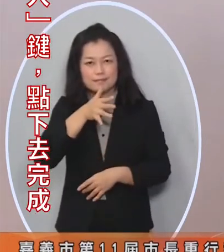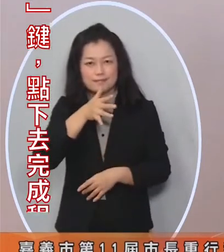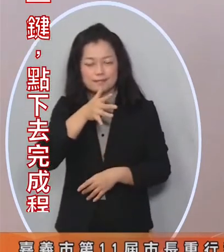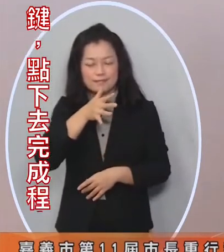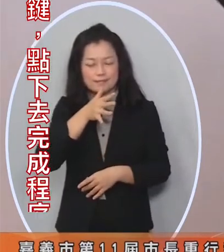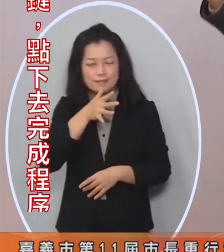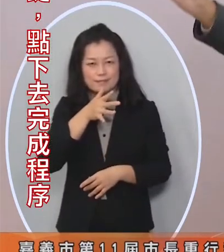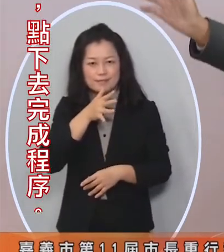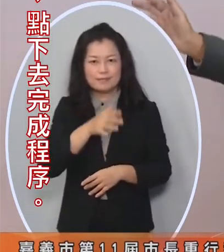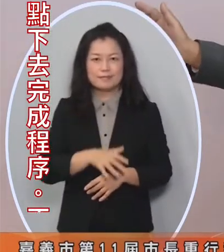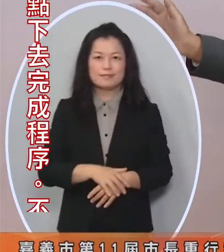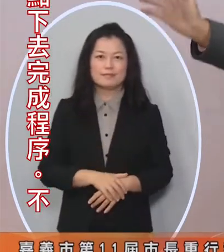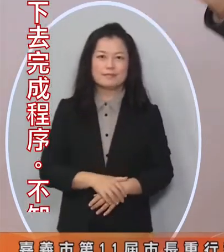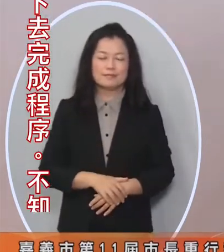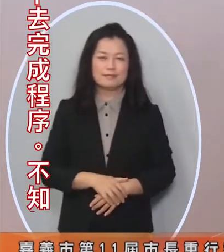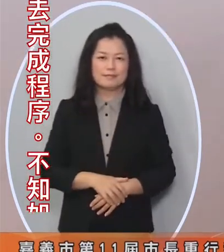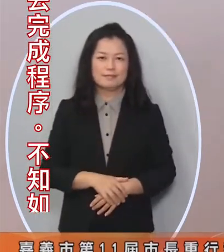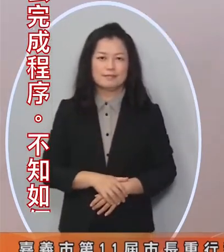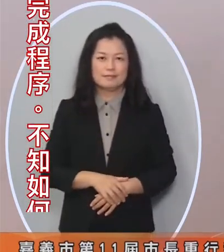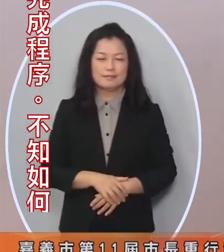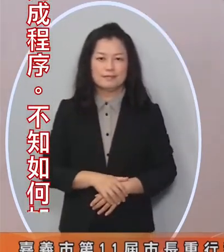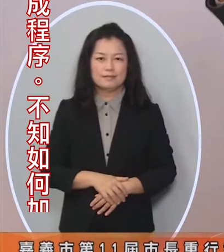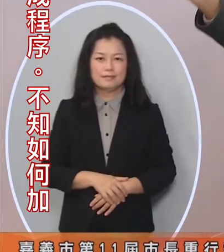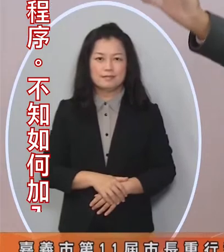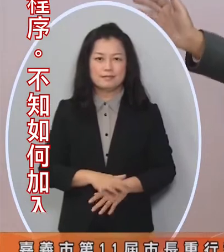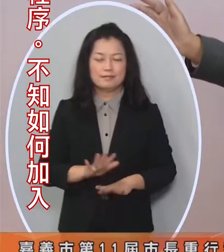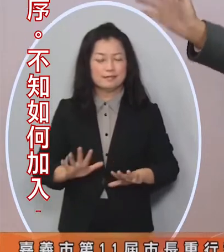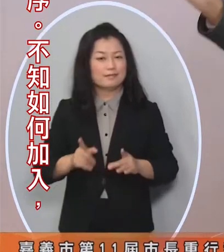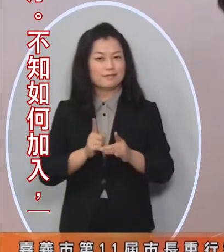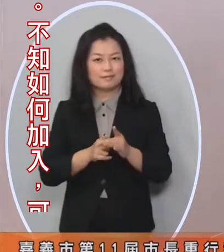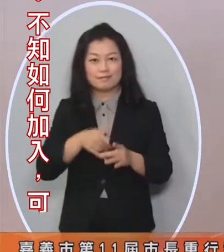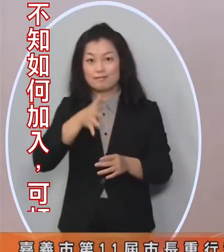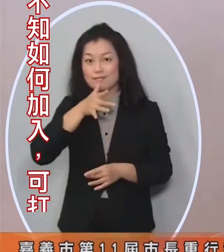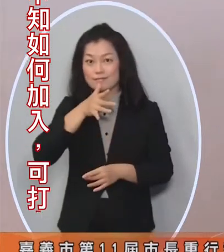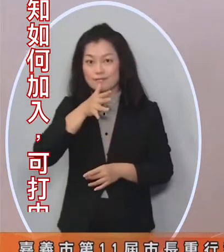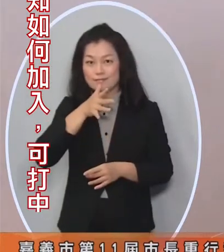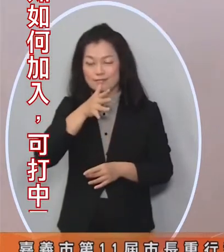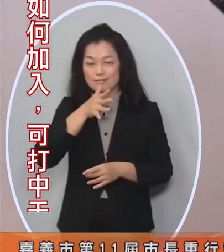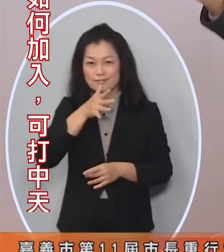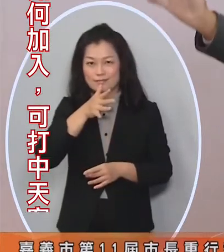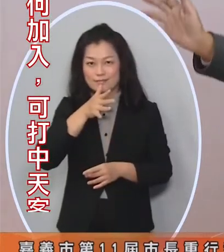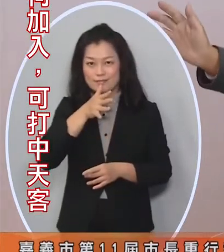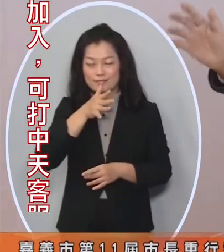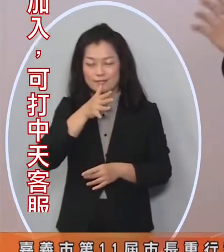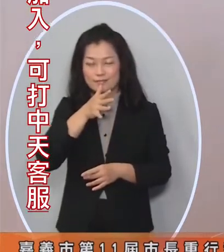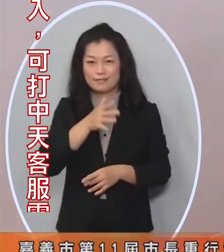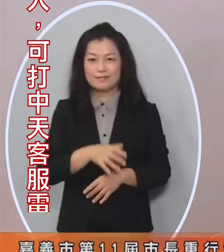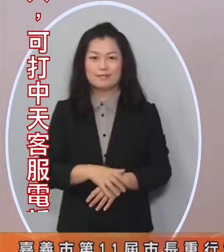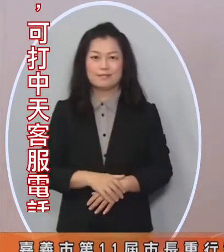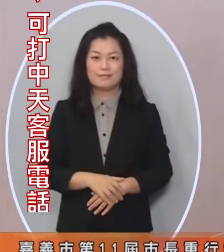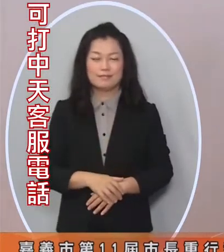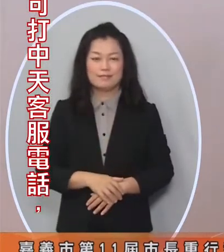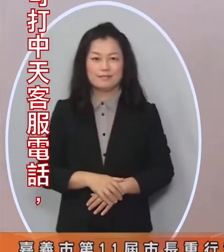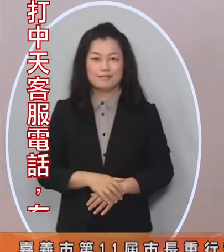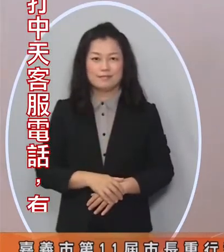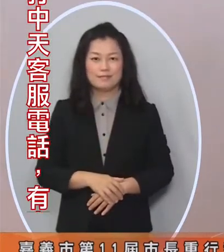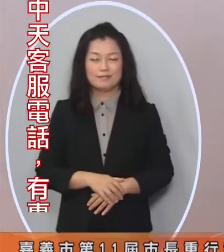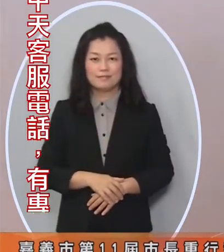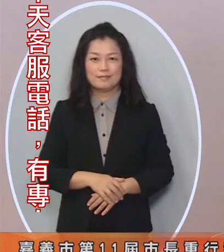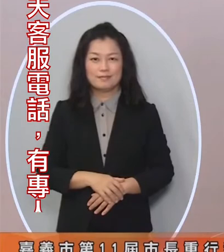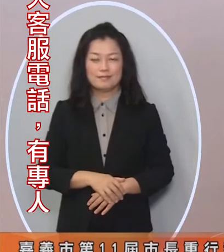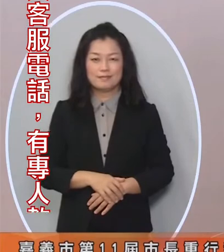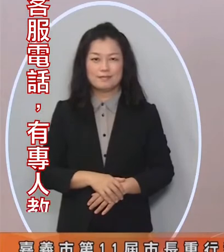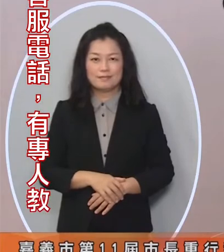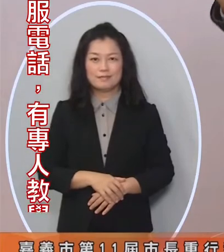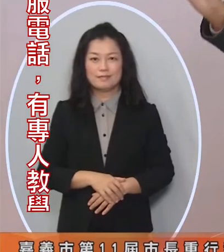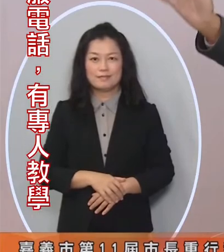空空，又不是学学在是空空在是修行行者，犹如是下里做一处啊空中，不生不灭不垢不净不净不减，是故空中无